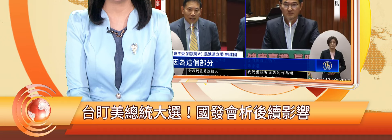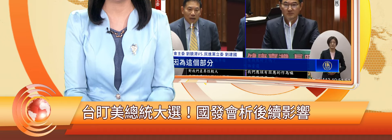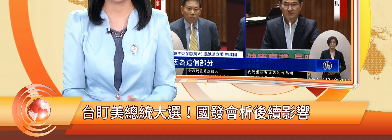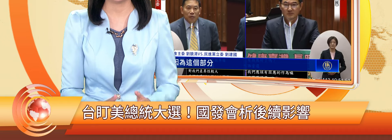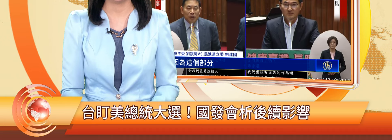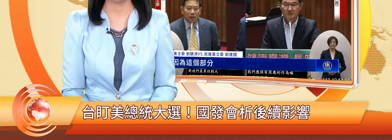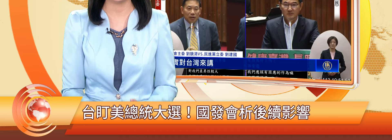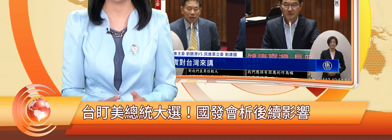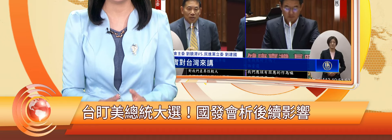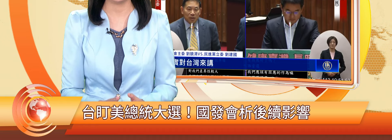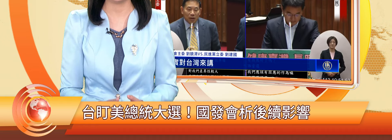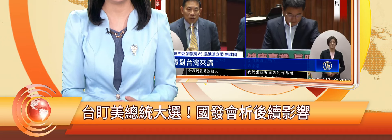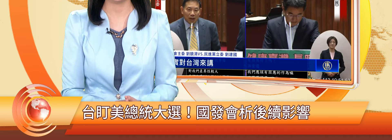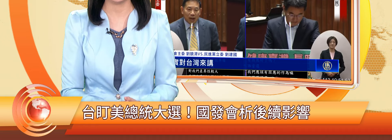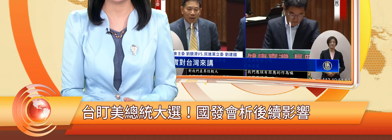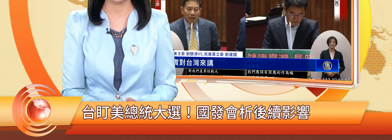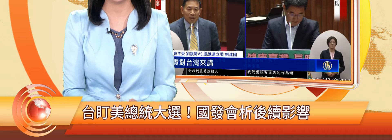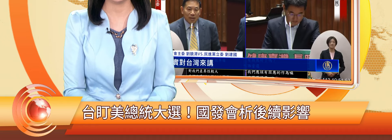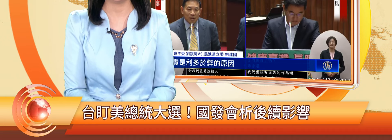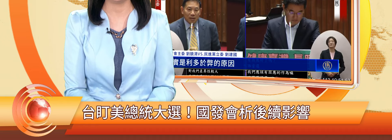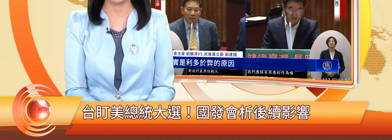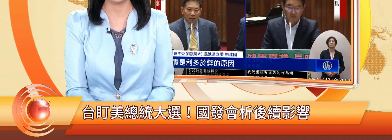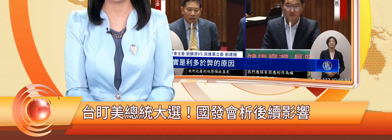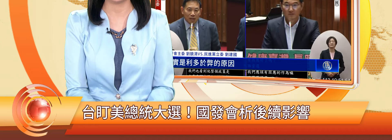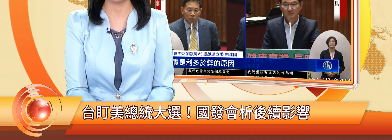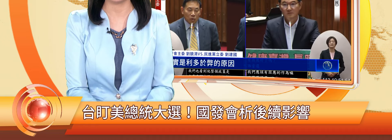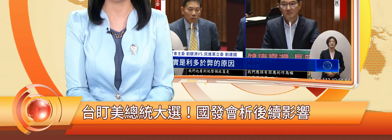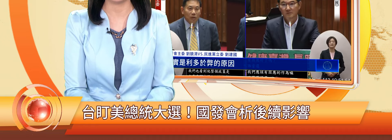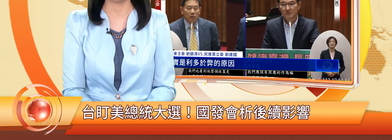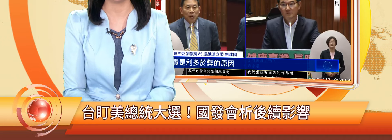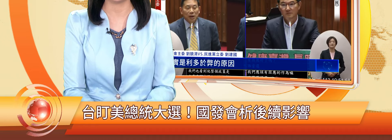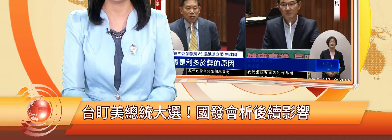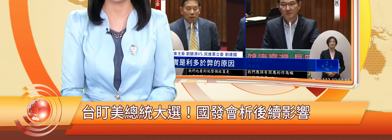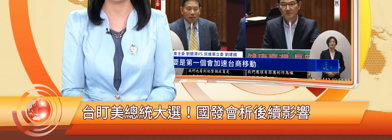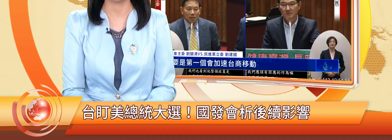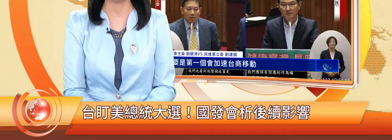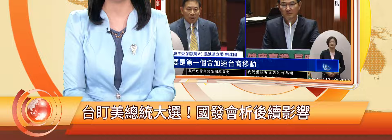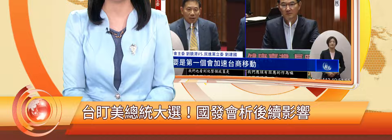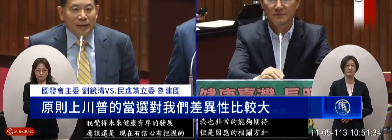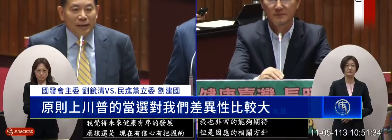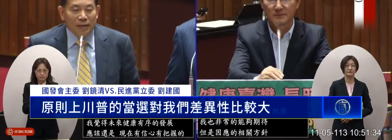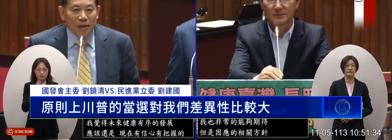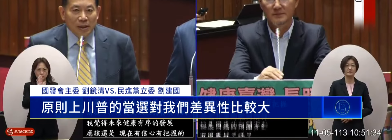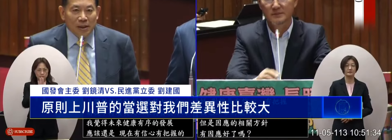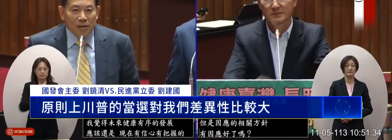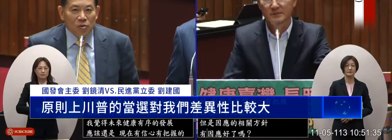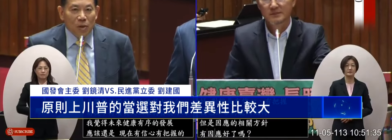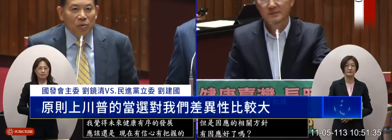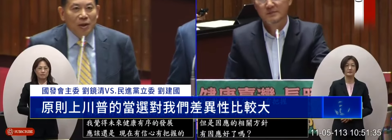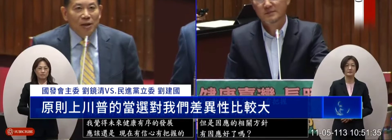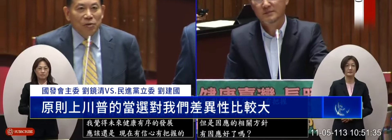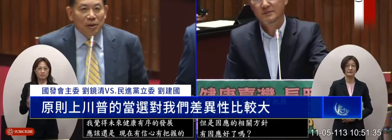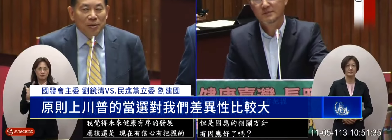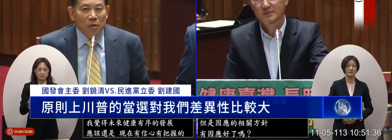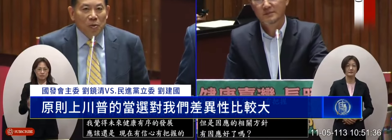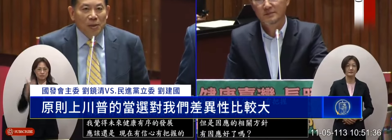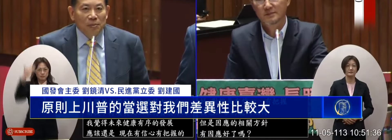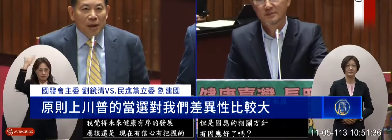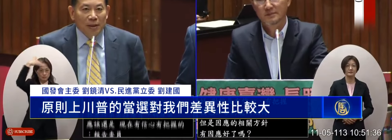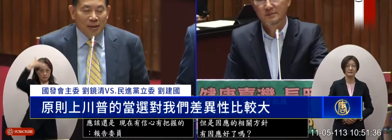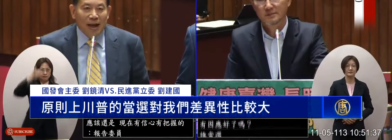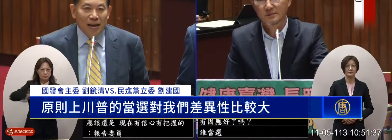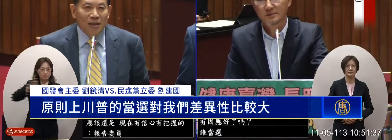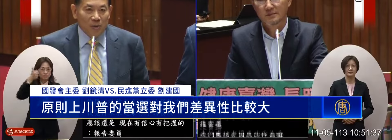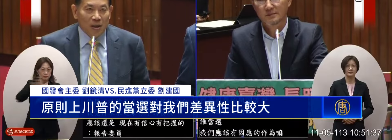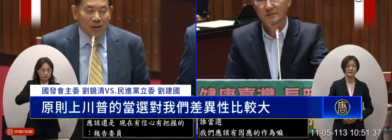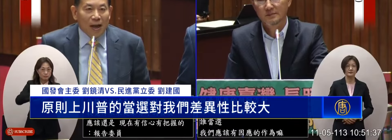当选，在关税和半导体上会加速台商从中国转移。 原则上，川普的当选对我